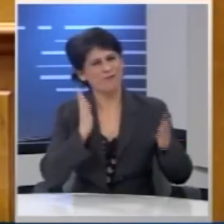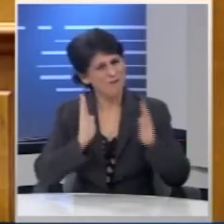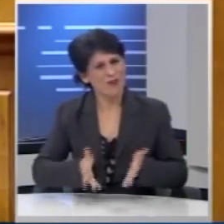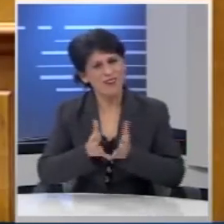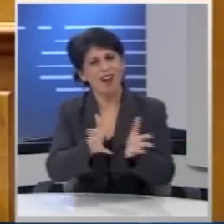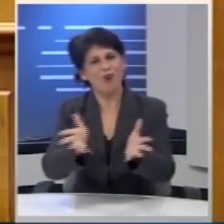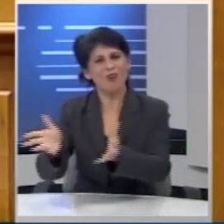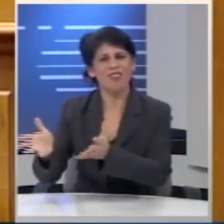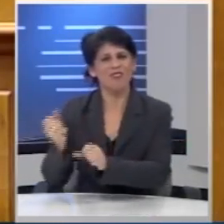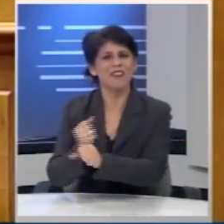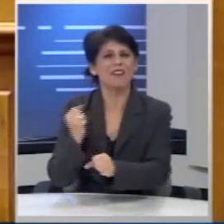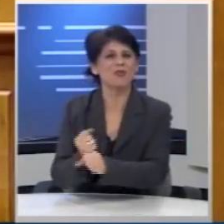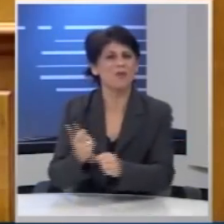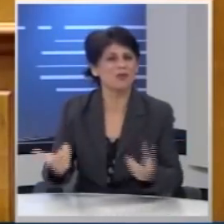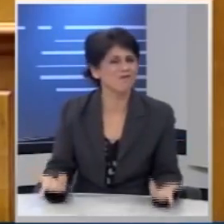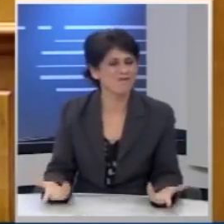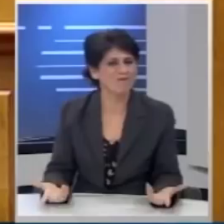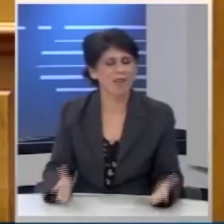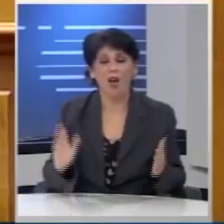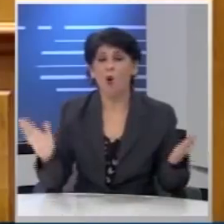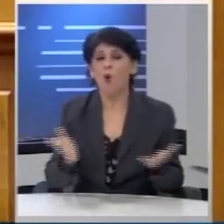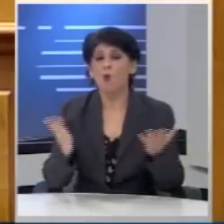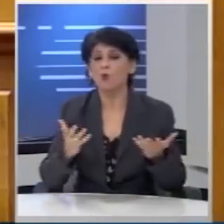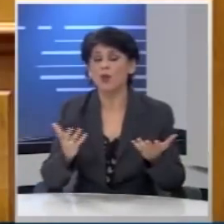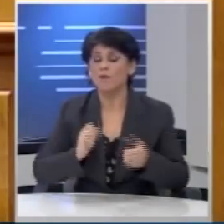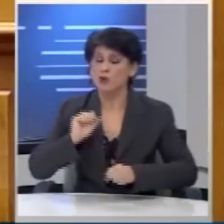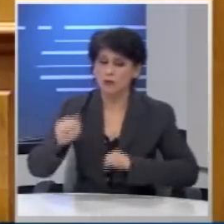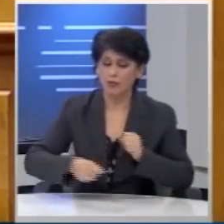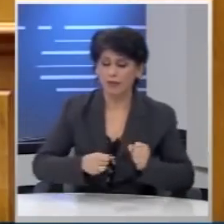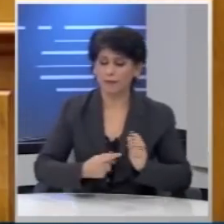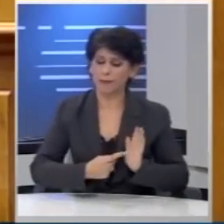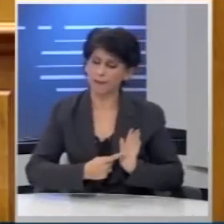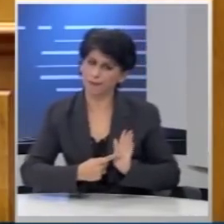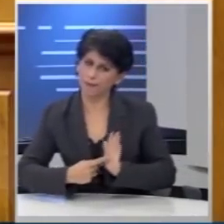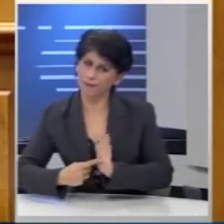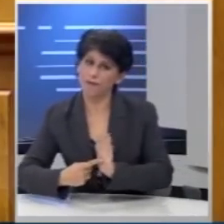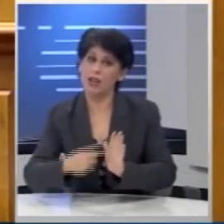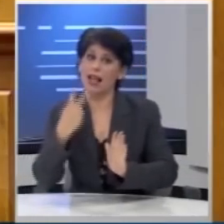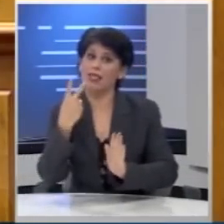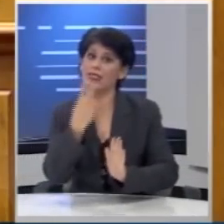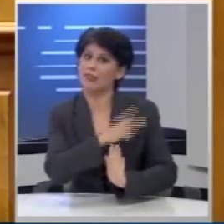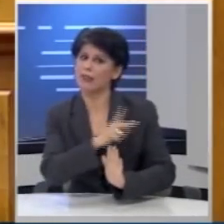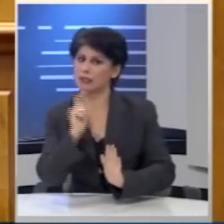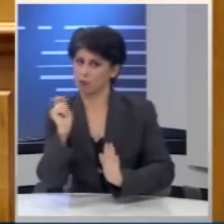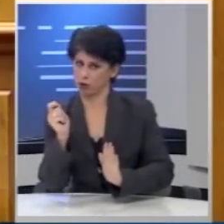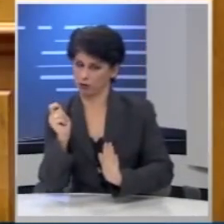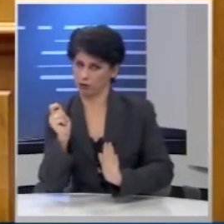να κοροϊδεύετε τους εργαζόμενους? Όσο και αν προσπαθήσετε να εμφανίσετε πως η δική σας